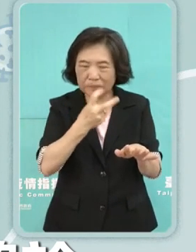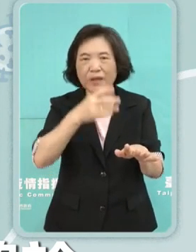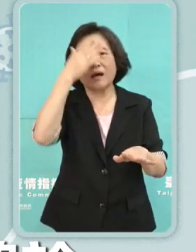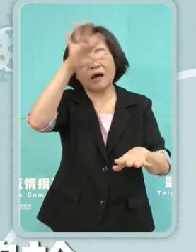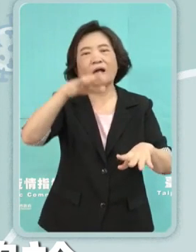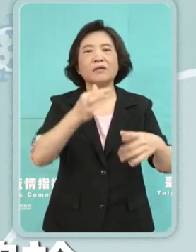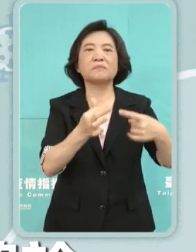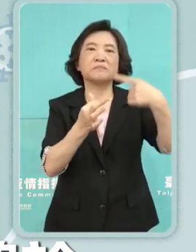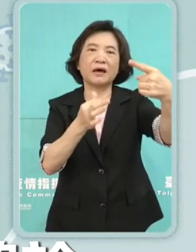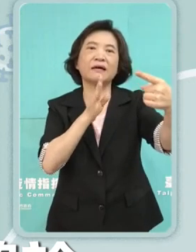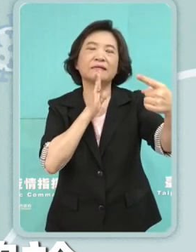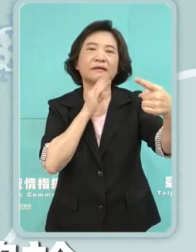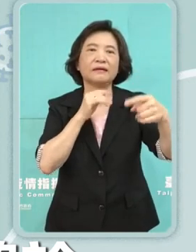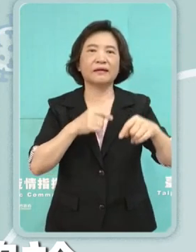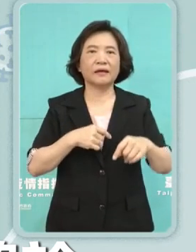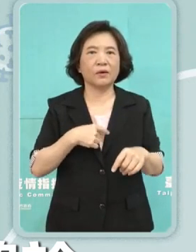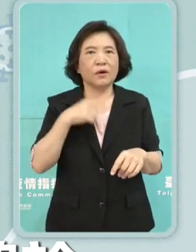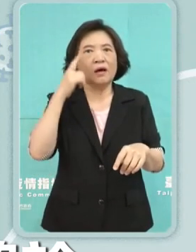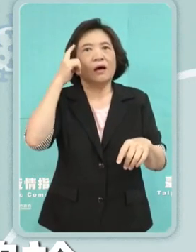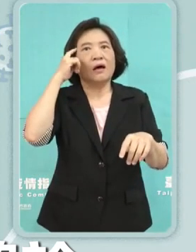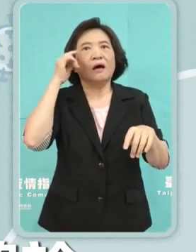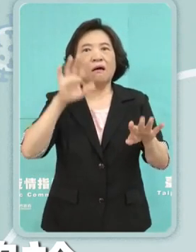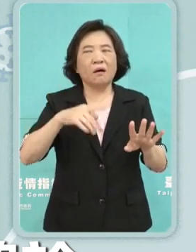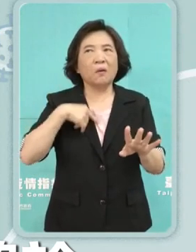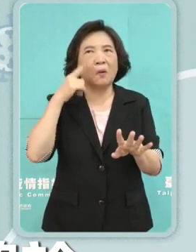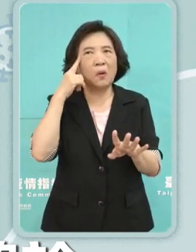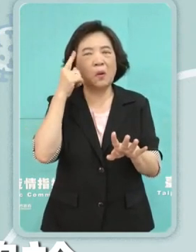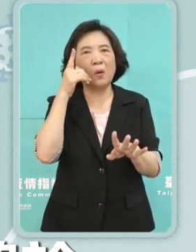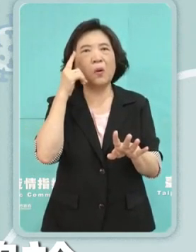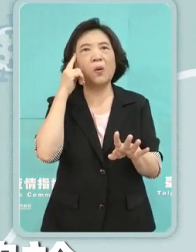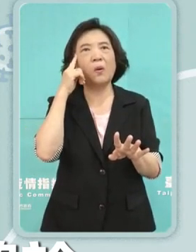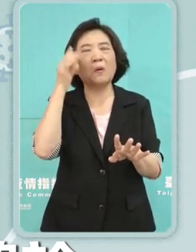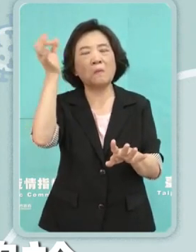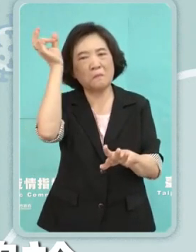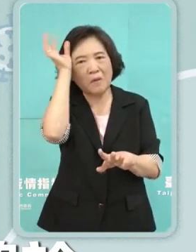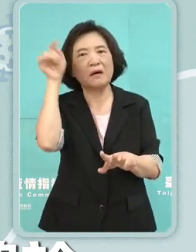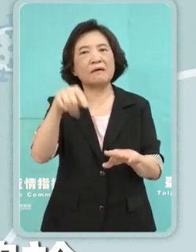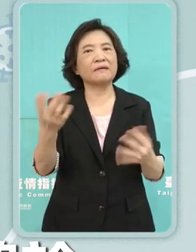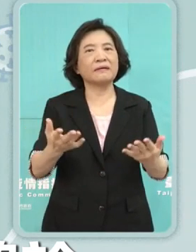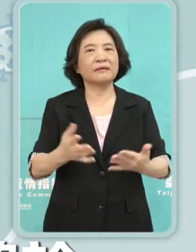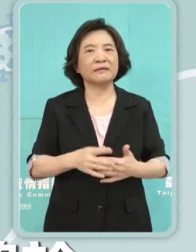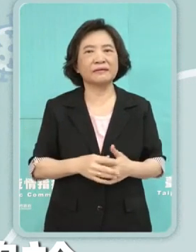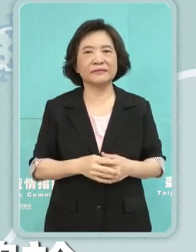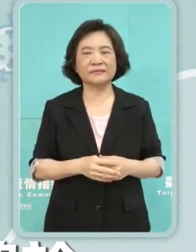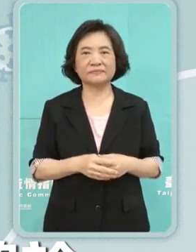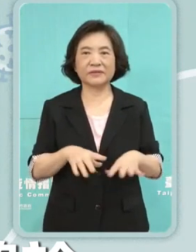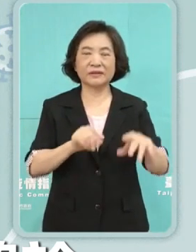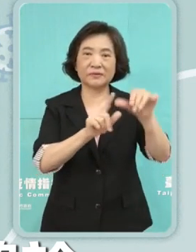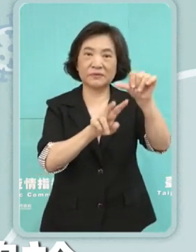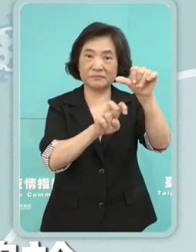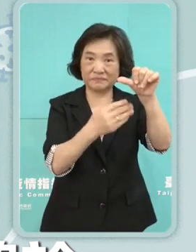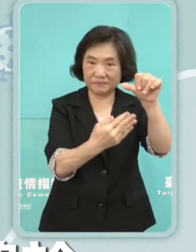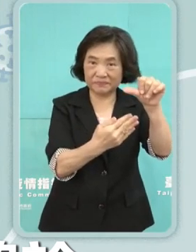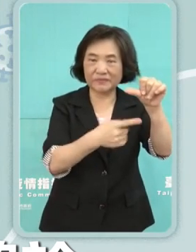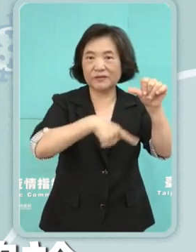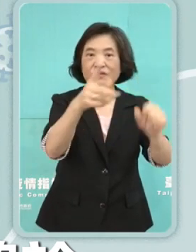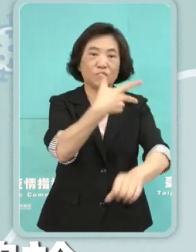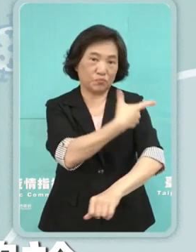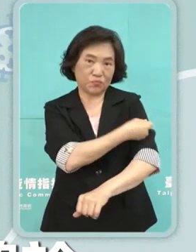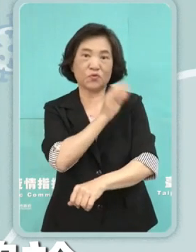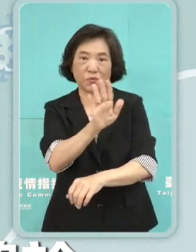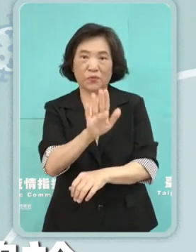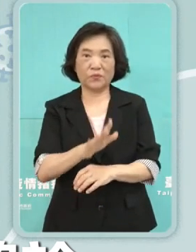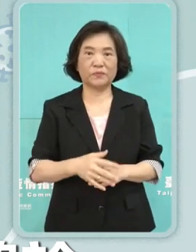中，这也是一个教育的案子，哦，再讲一遍，我们看看哦，他5月29号就去打疫